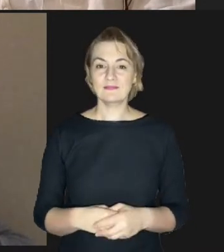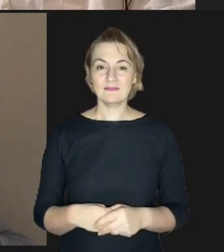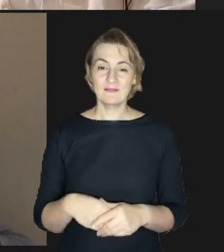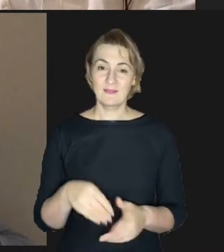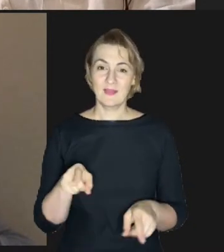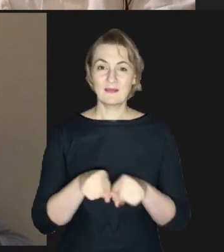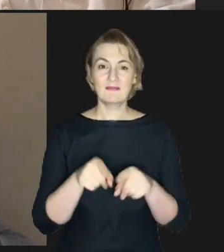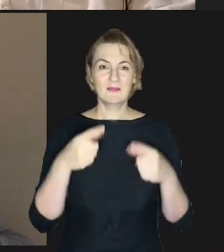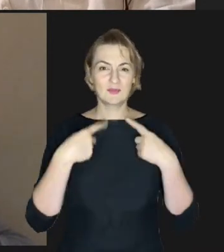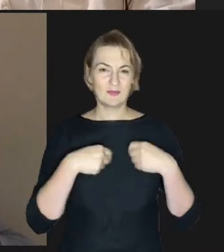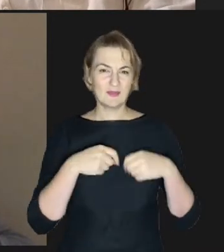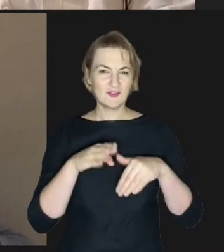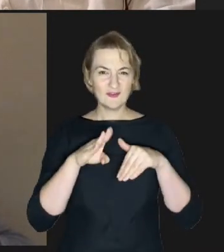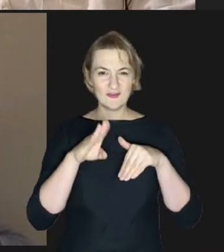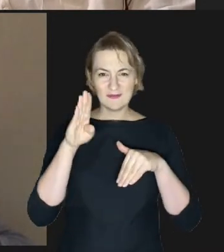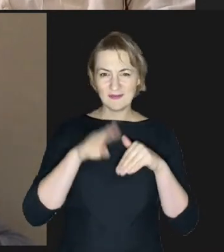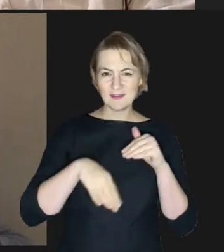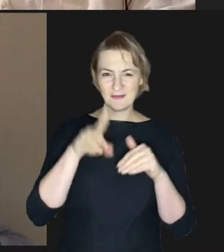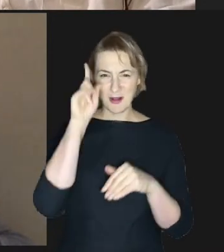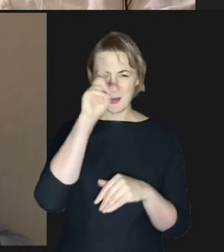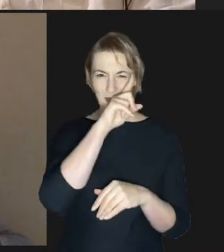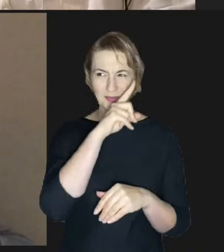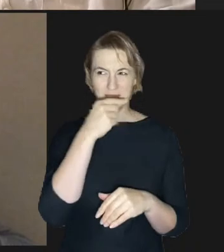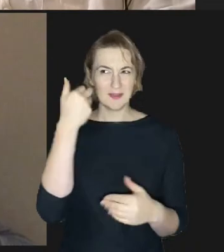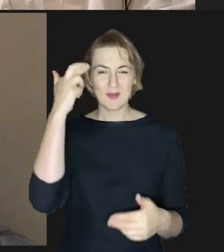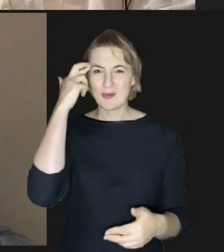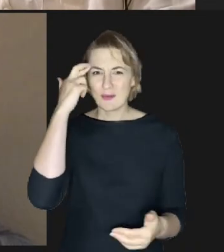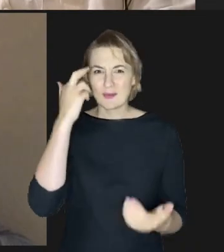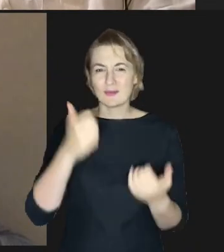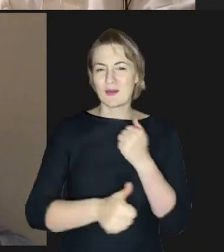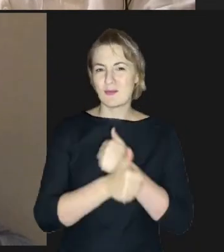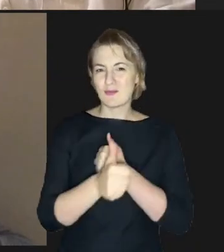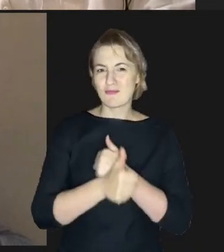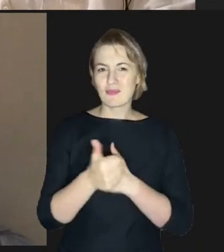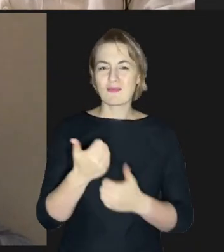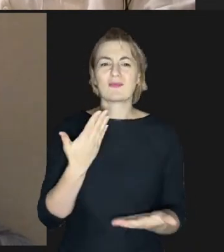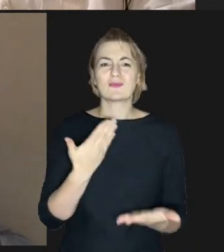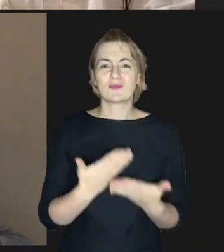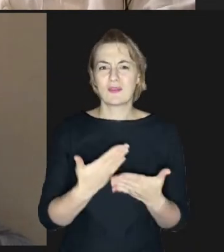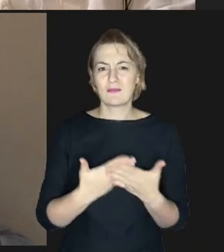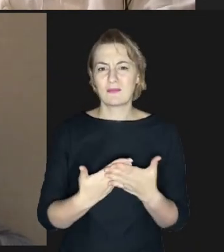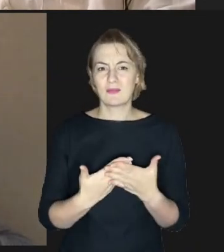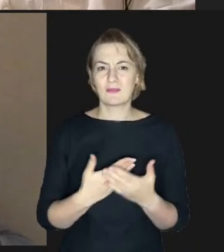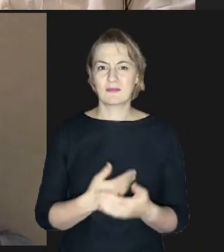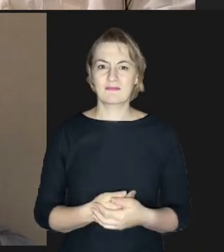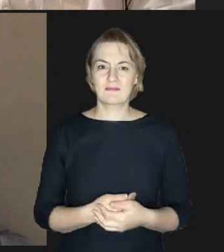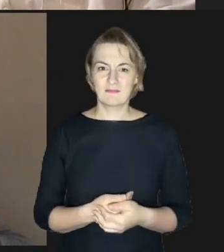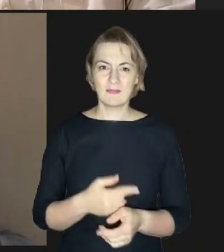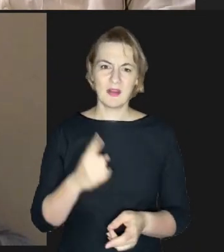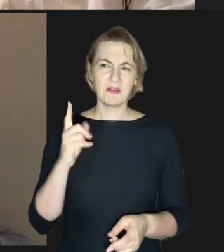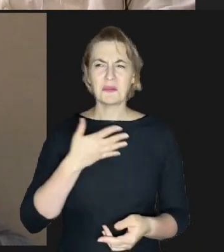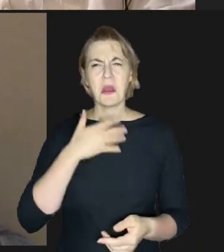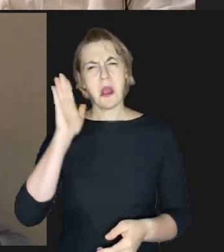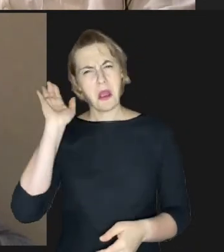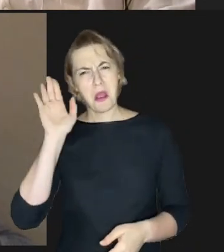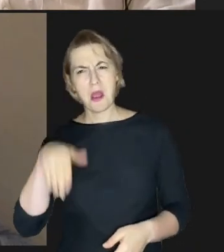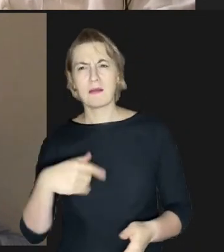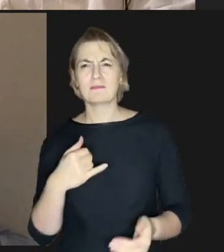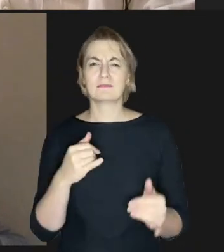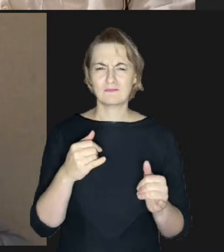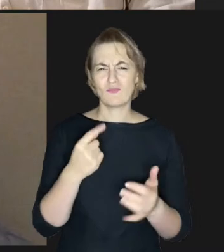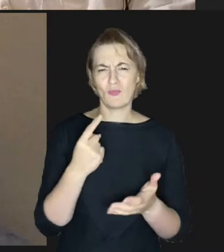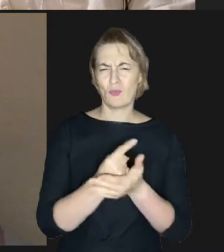stanie pojąć tego zjadacze chleba, co powoduje nieuprawniony optymizm, przeświadczenie, że jakoś to będzie.